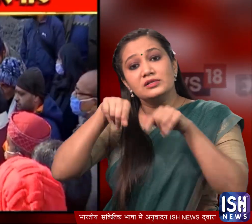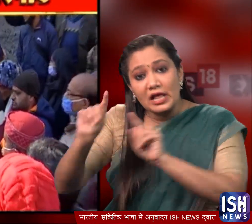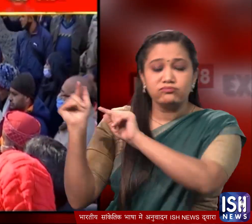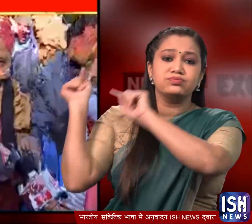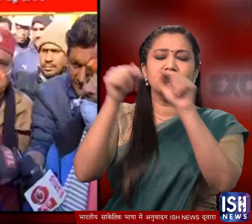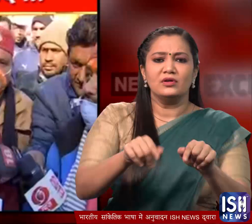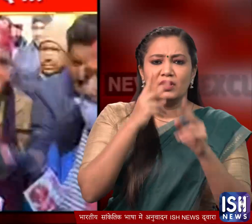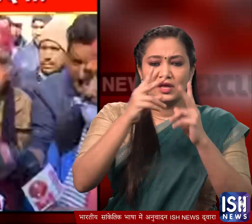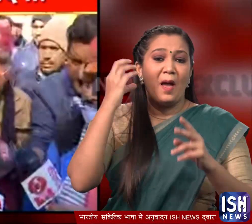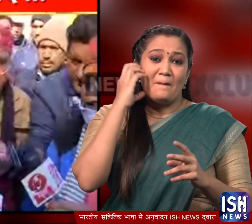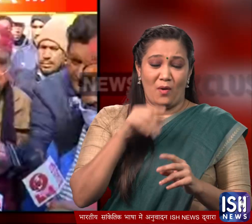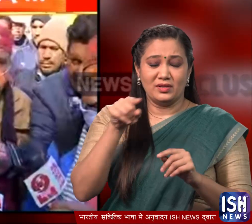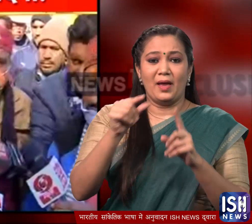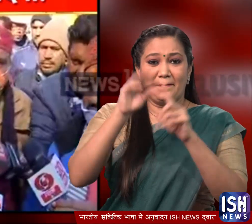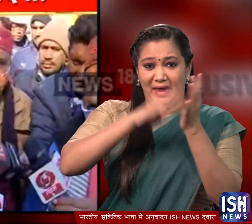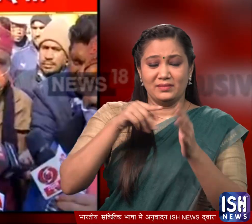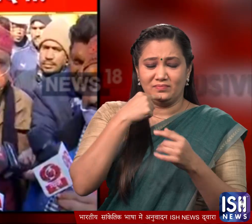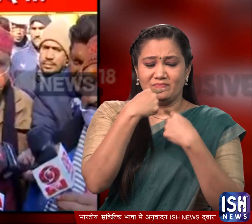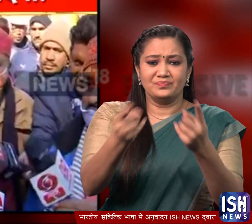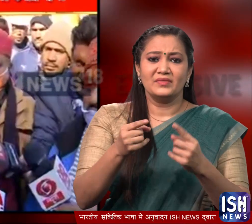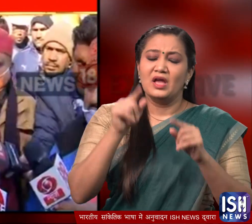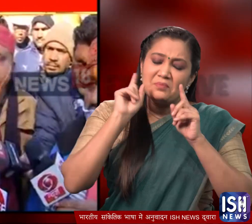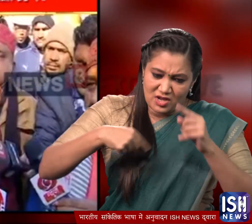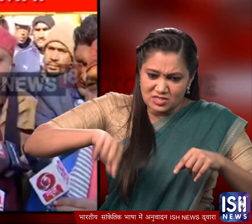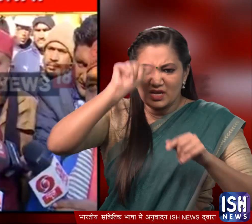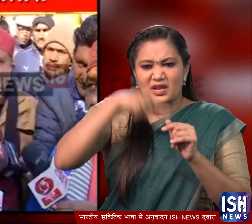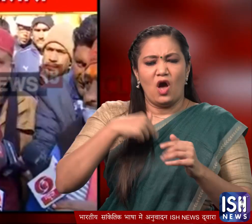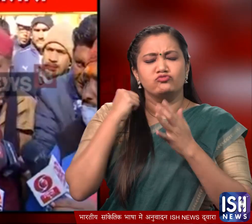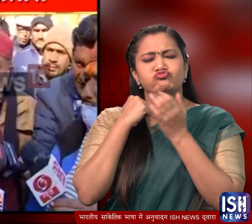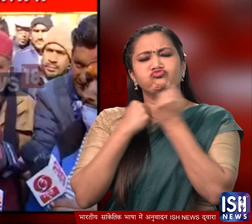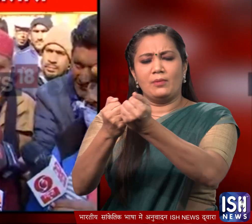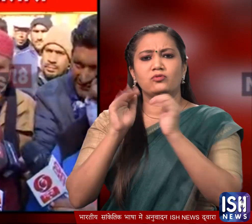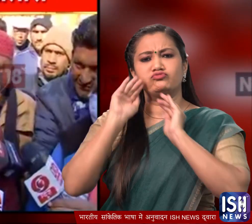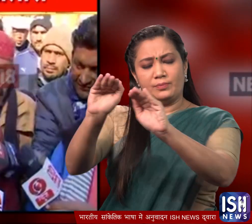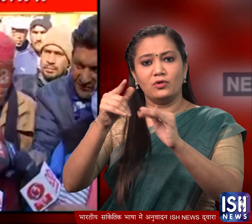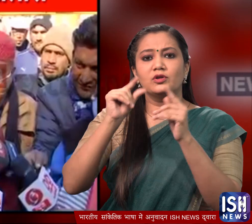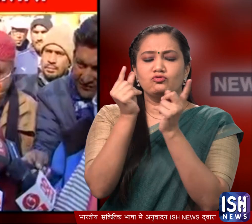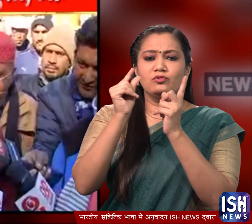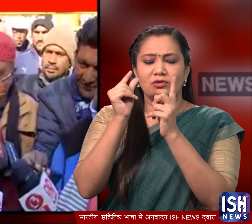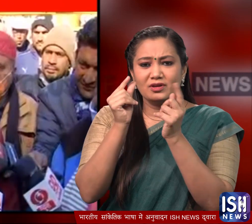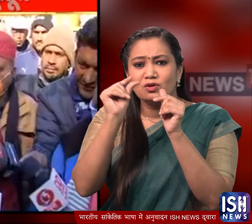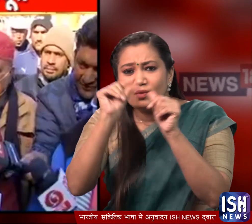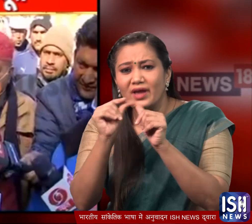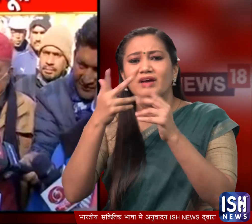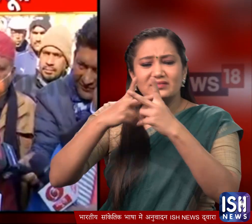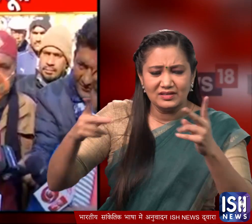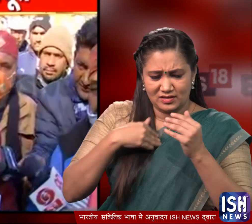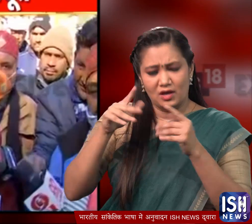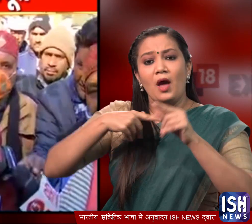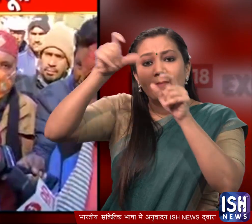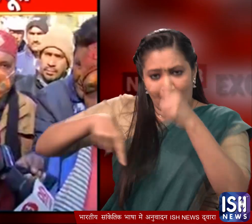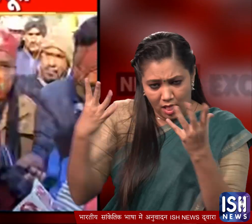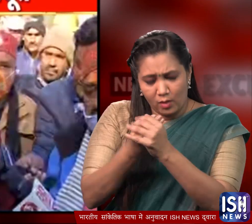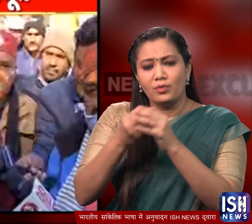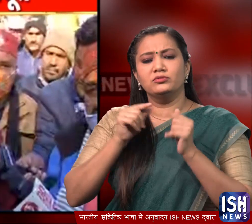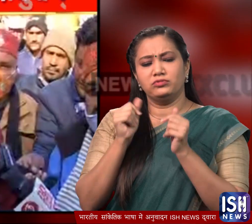पर पहुंचे। देश के प्रधानमंत्री जी ने बोला कि पूरा देश और पूरी सरकार इस आपदा में